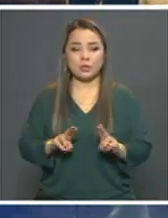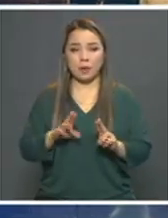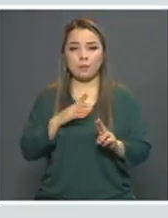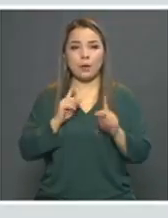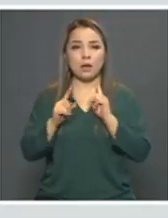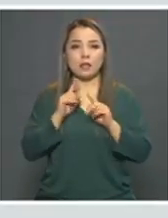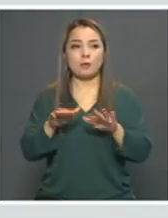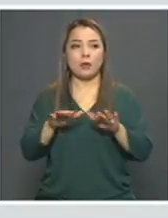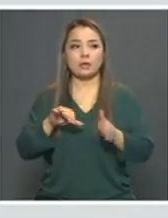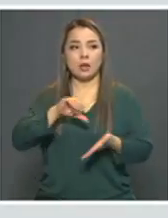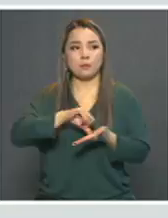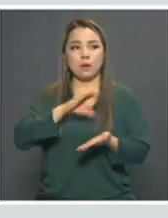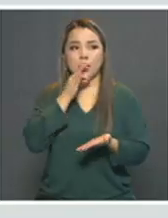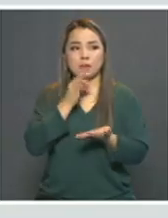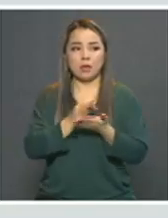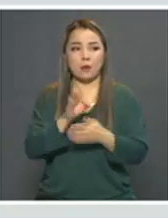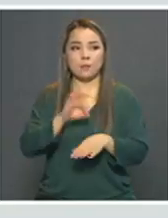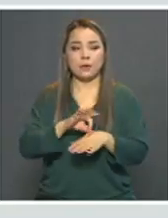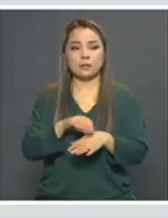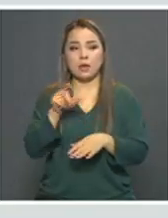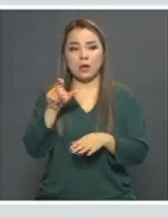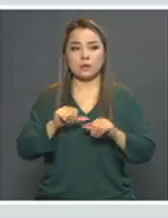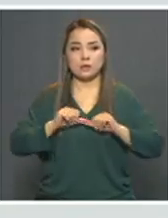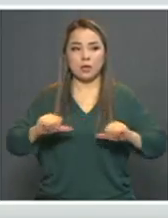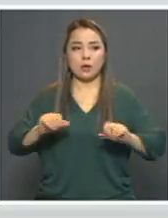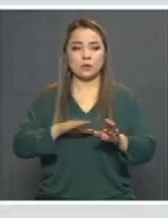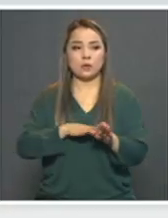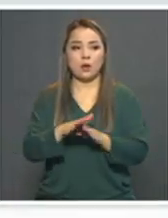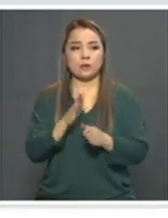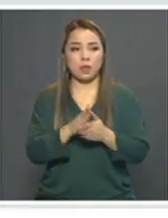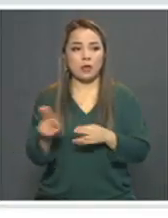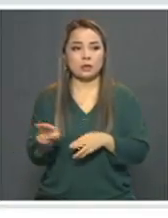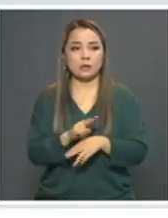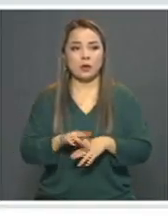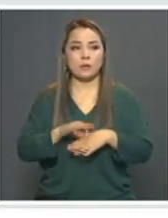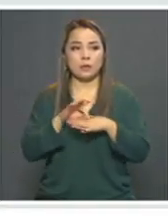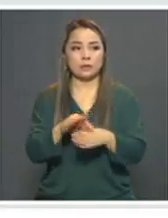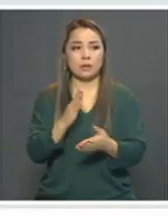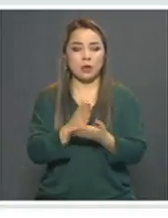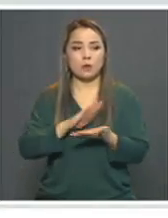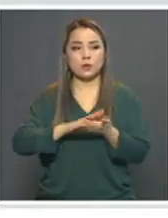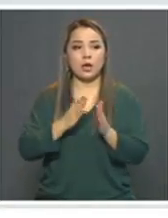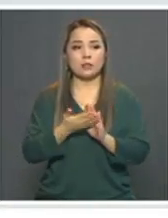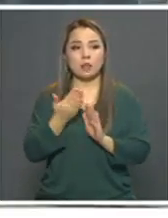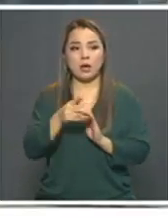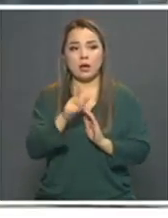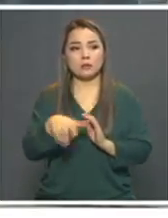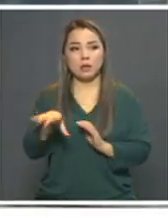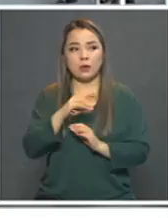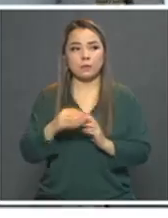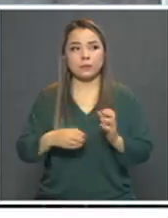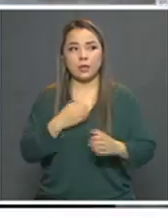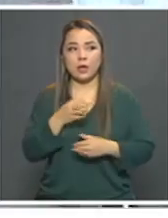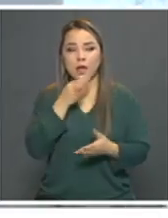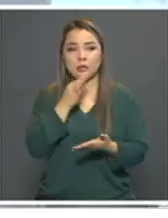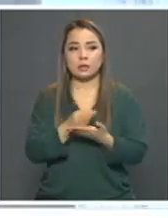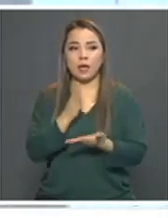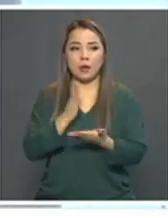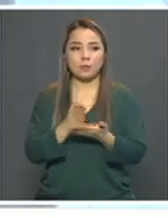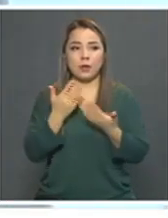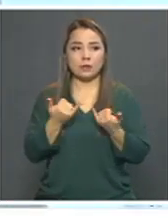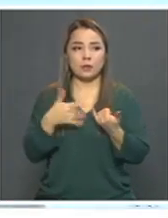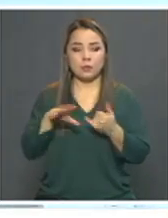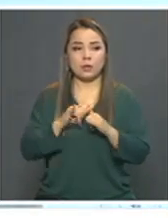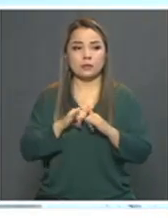парламент мүшесі. Қазір науқастар толықтай оқшауландырылды, ем қабылдауда. Бұл жағдай халықтың қатты алаңдатып отыр. Себебі